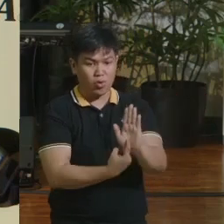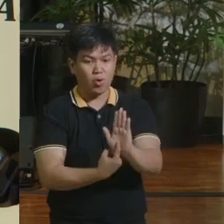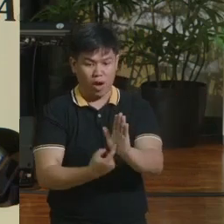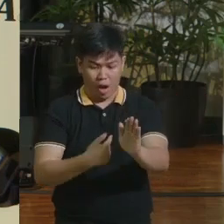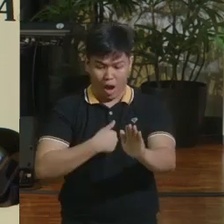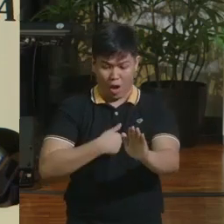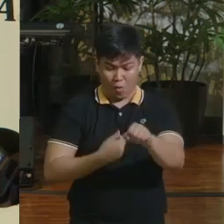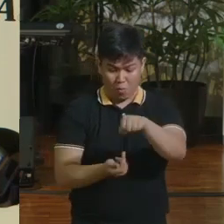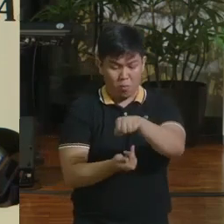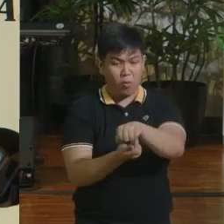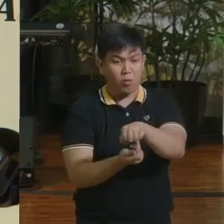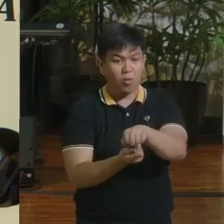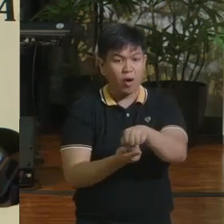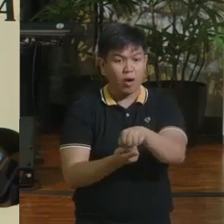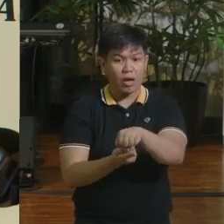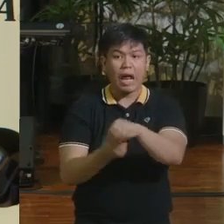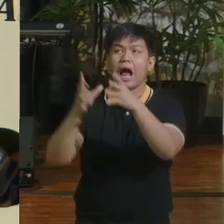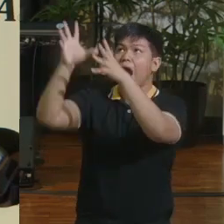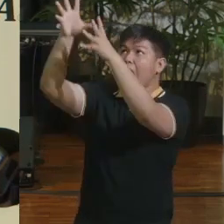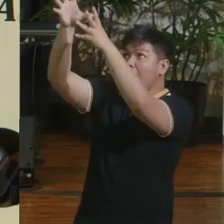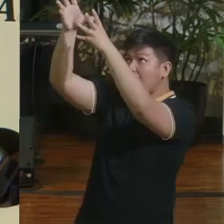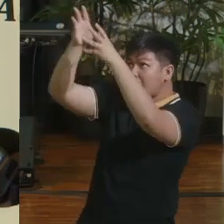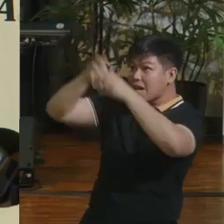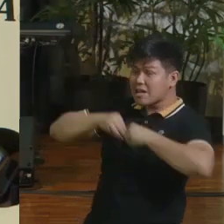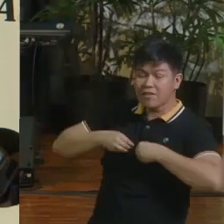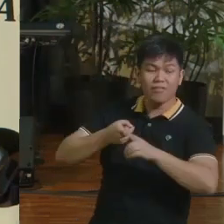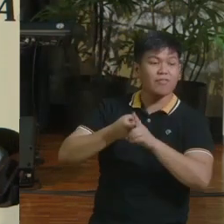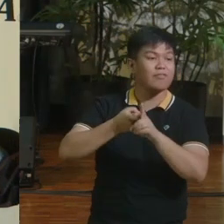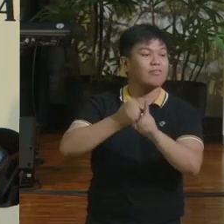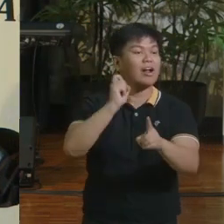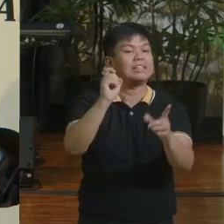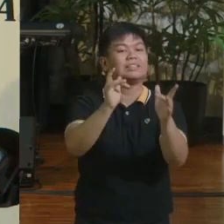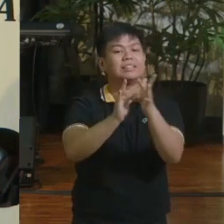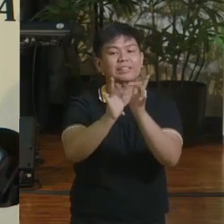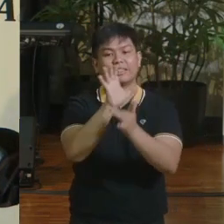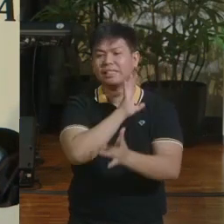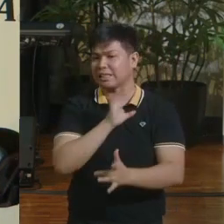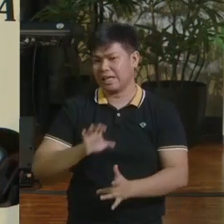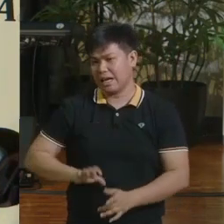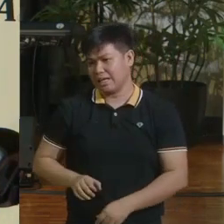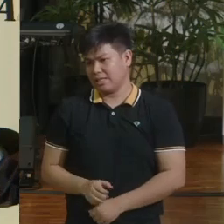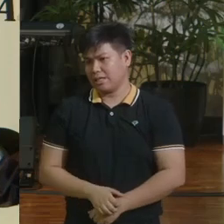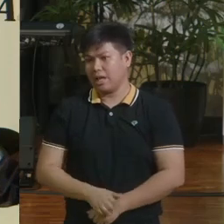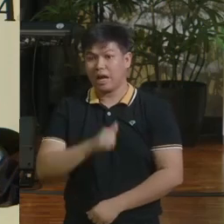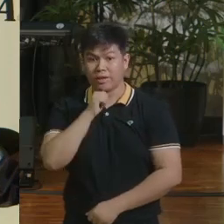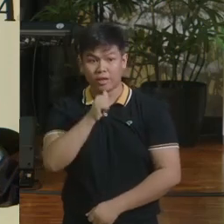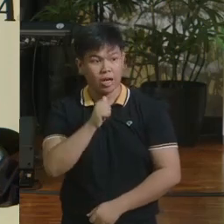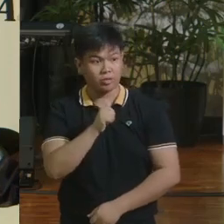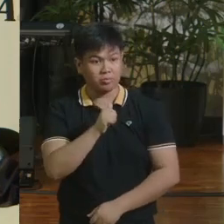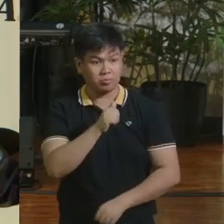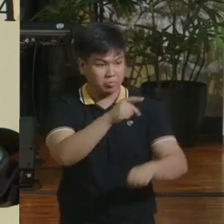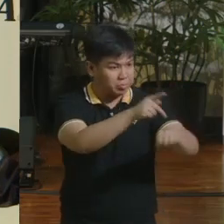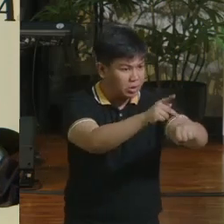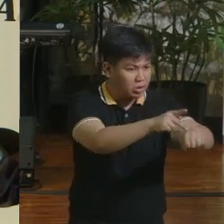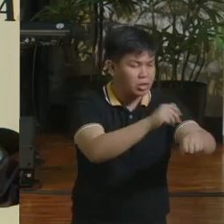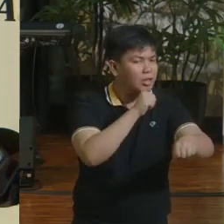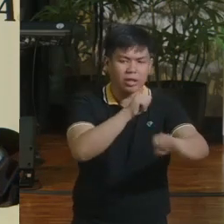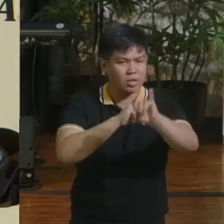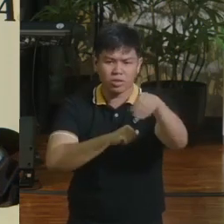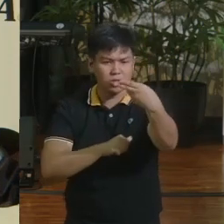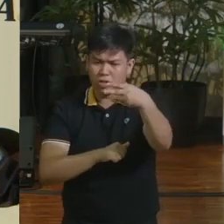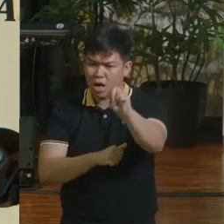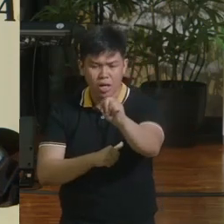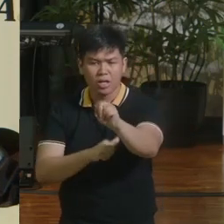it through a revelation of Jesus Christ. Hindi nagmula sa tao ang tinuturo niya,